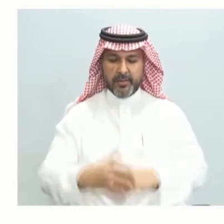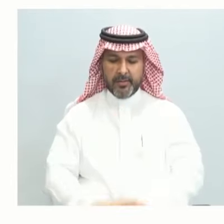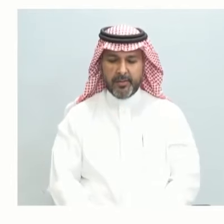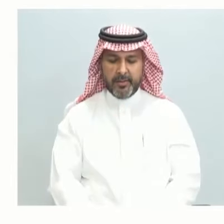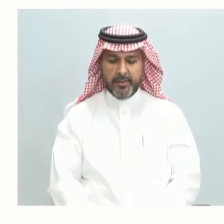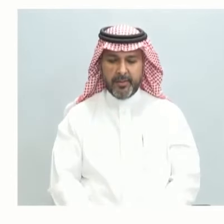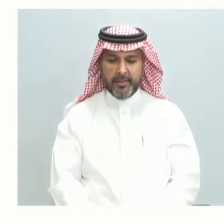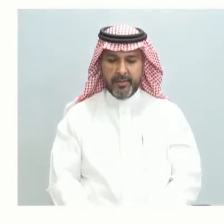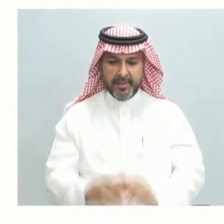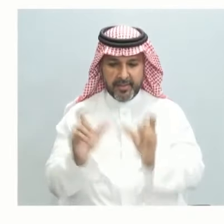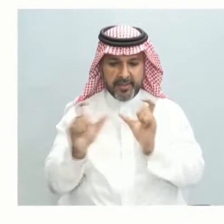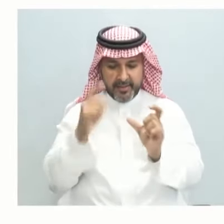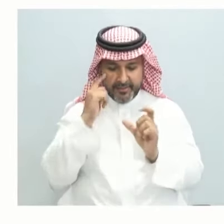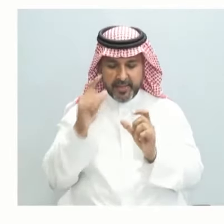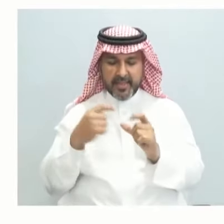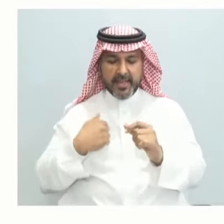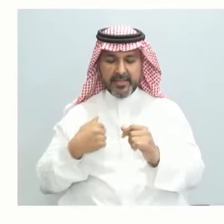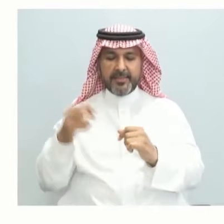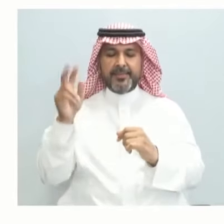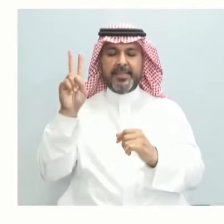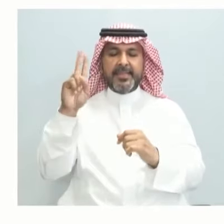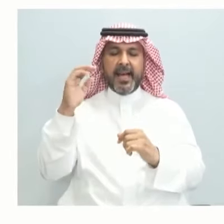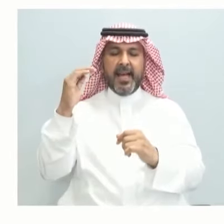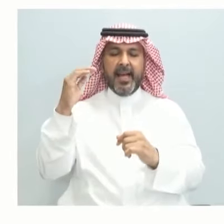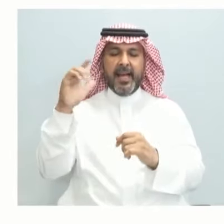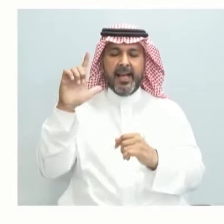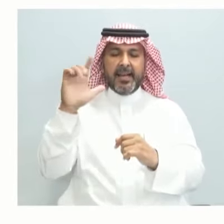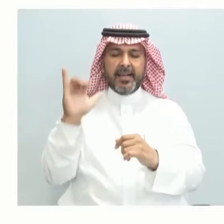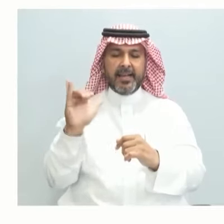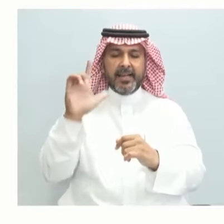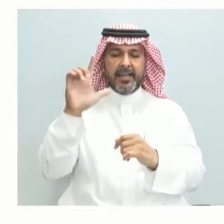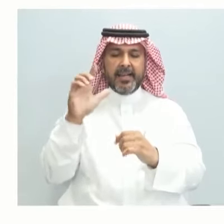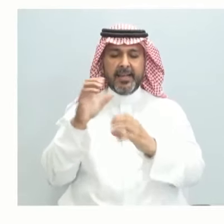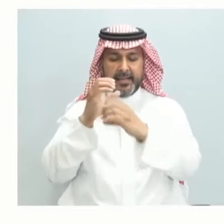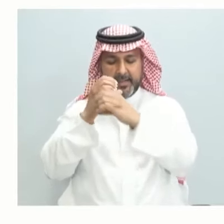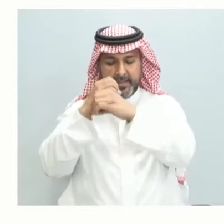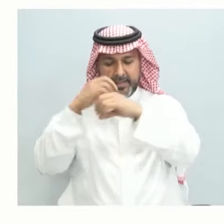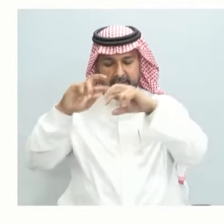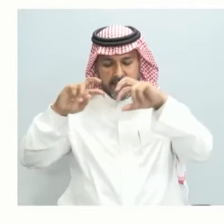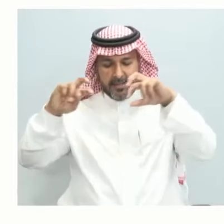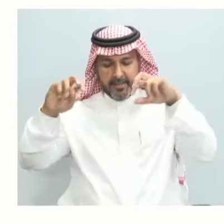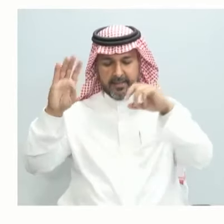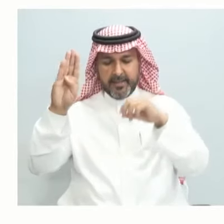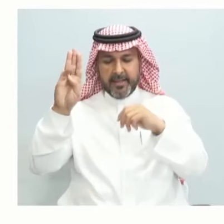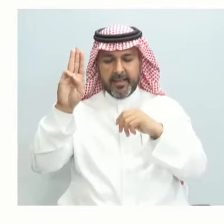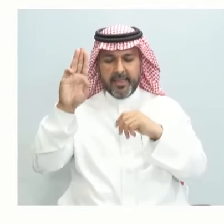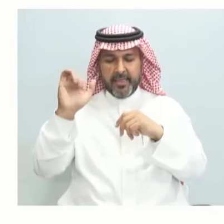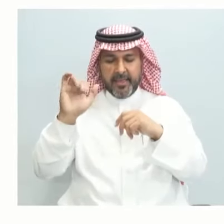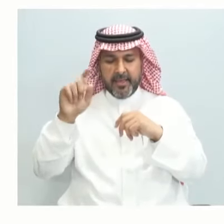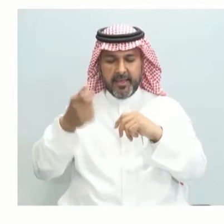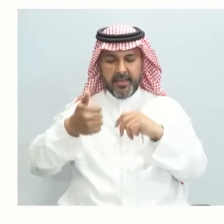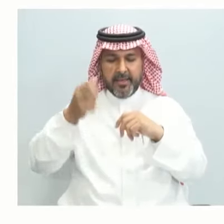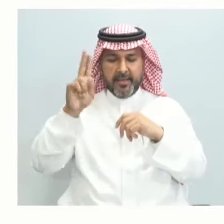الف ناقص اربعه باء زائد واحد اذا هذا عباره عن القاسم المشترك